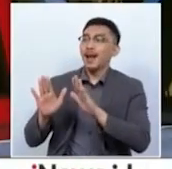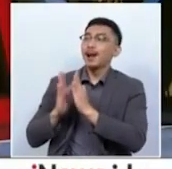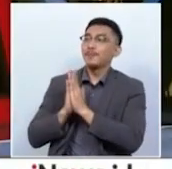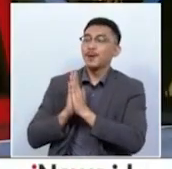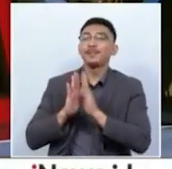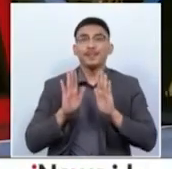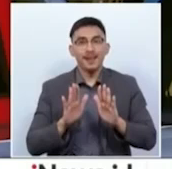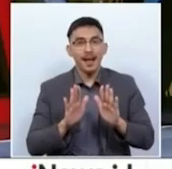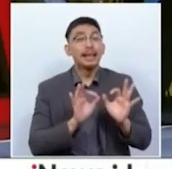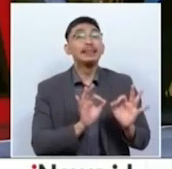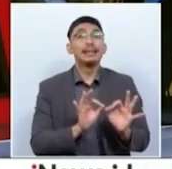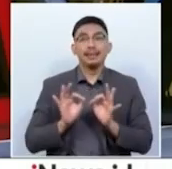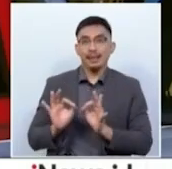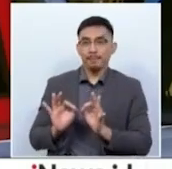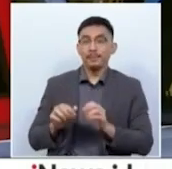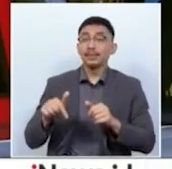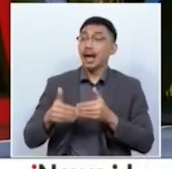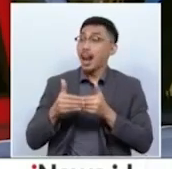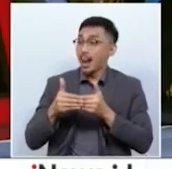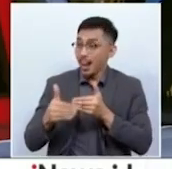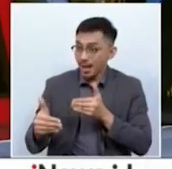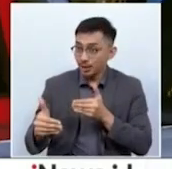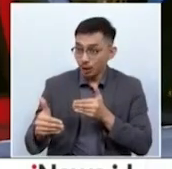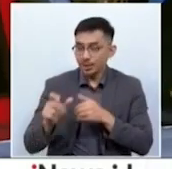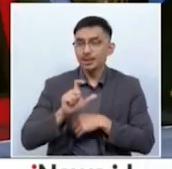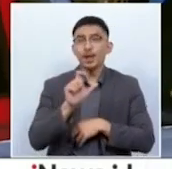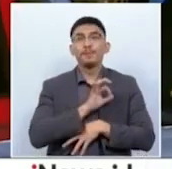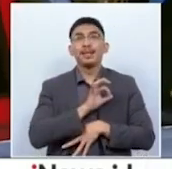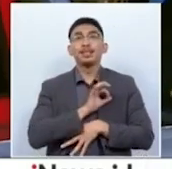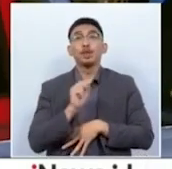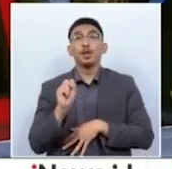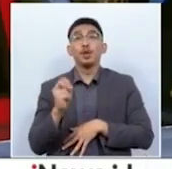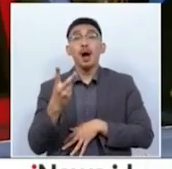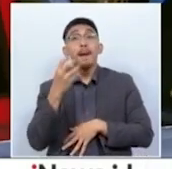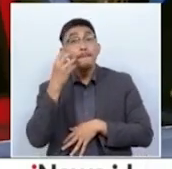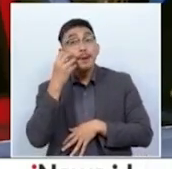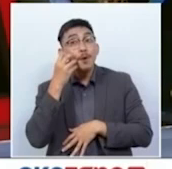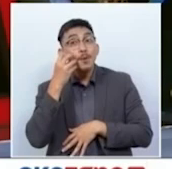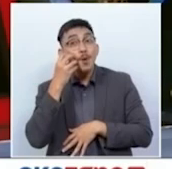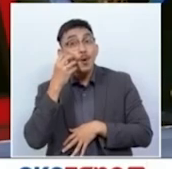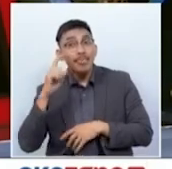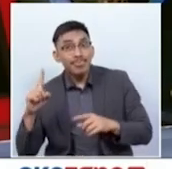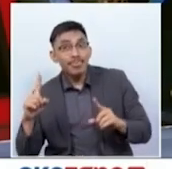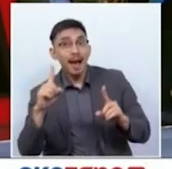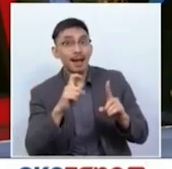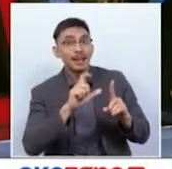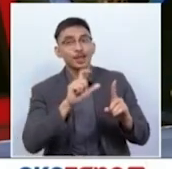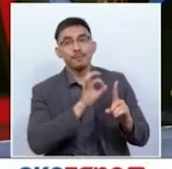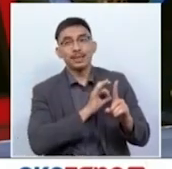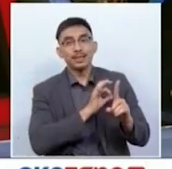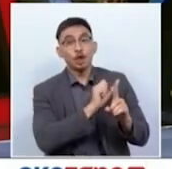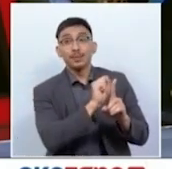pakohonon Ibu sekalian kita akan lanjutkan kami persilakan kepada capres nomor UT 2 Pak Prabowo untuk bertanya kepada capres nomor UT 1 Bapak Anis